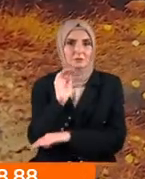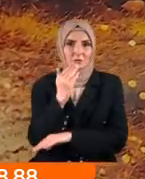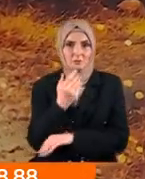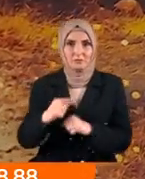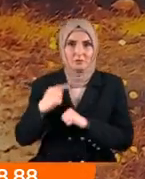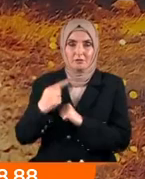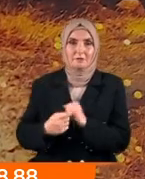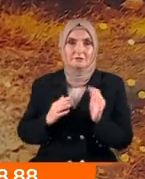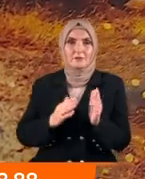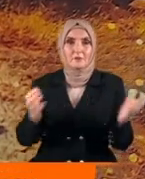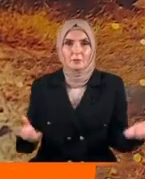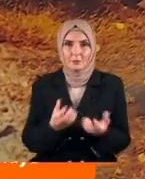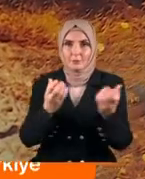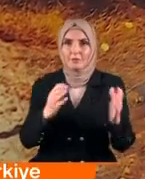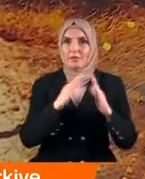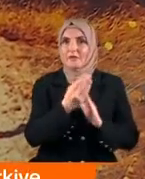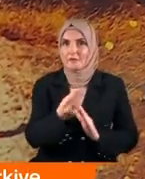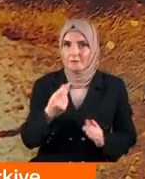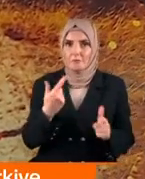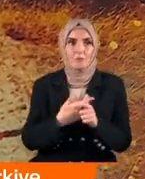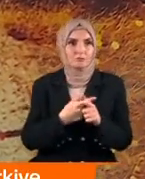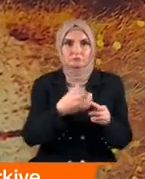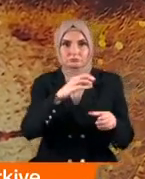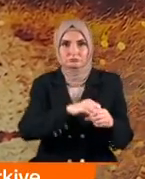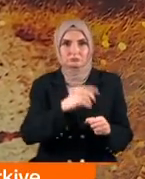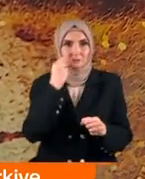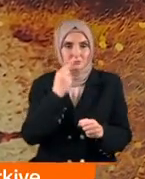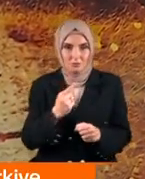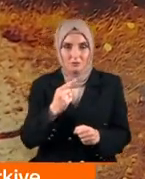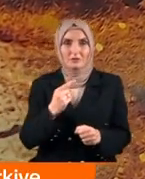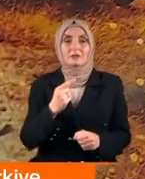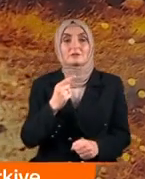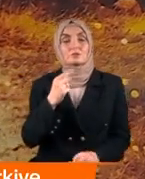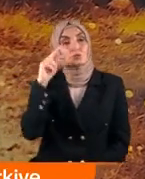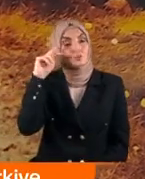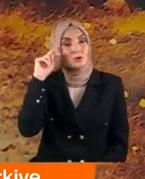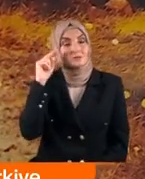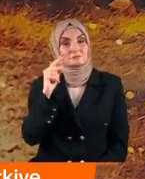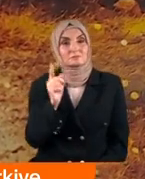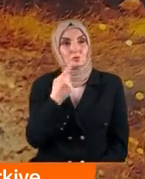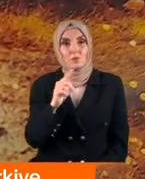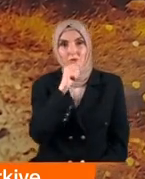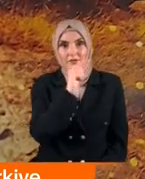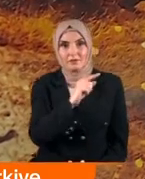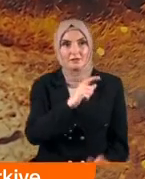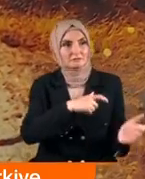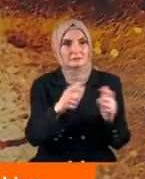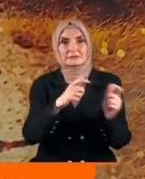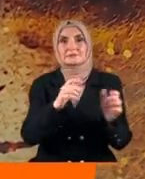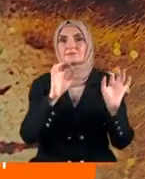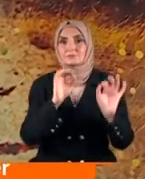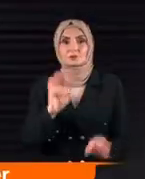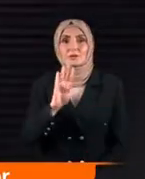otelleri de içine alınca Atina yönetimi tahliye operasyonu başlattı. Alev kapanından kurtarılanların sayısı 40 bini aştı.